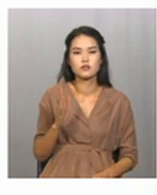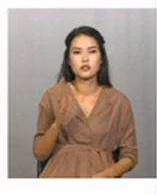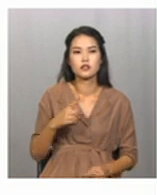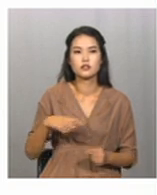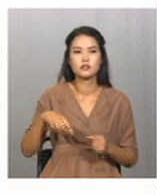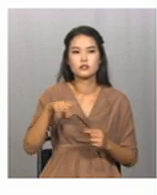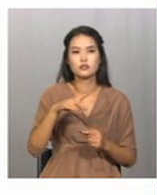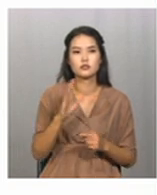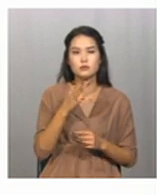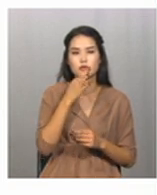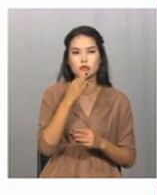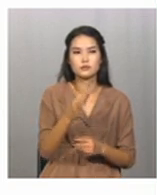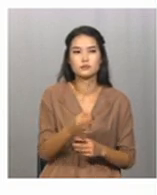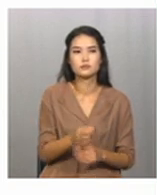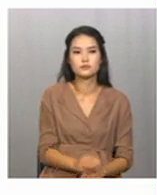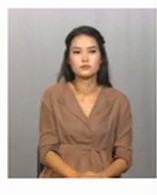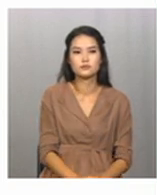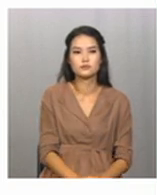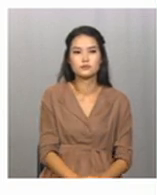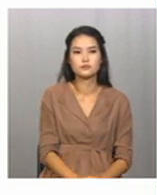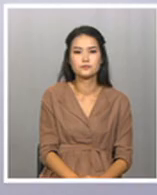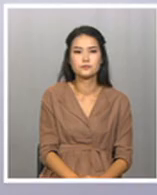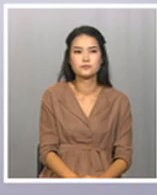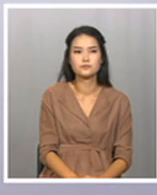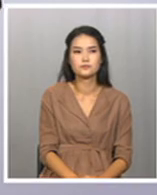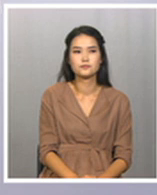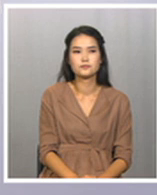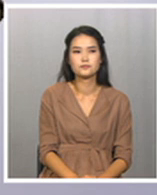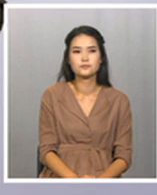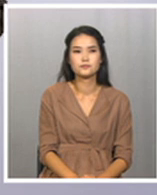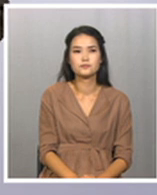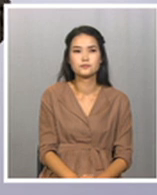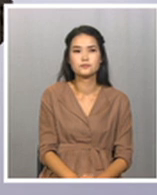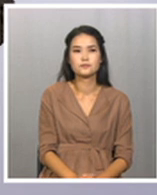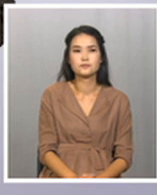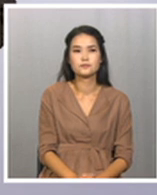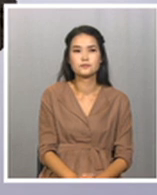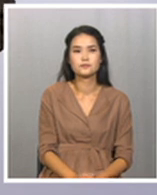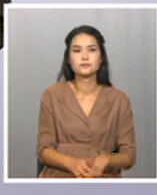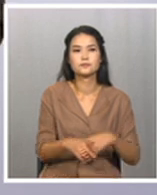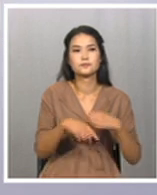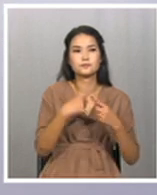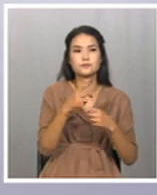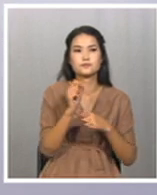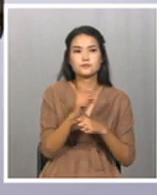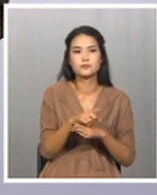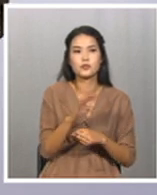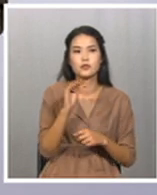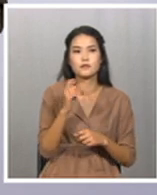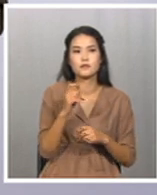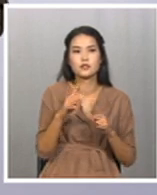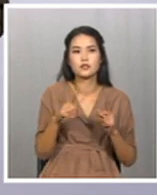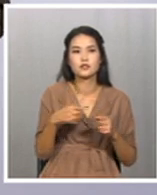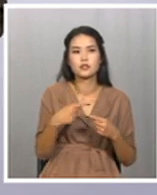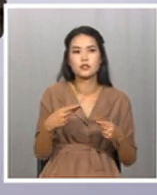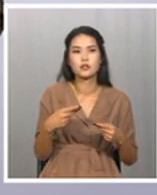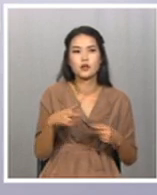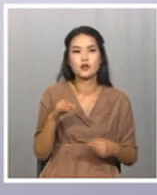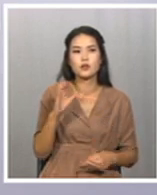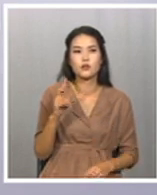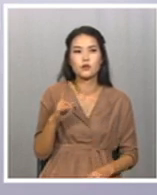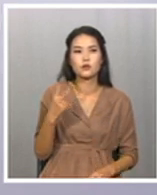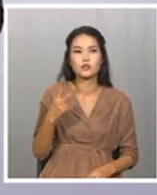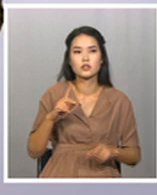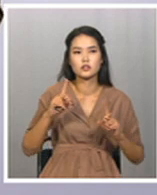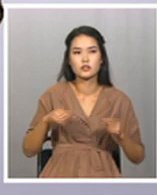азайтылған 2 квадрат бірлікке тең. Мынадай тапсырма орындайық. X-тен F тең болады.